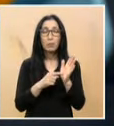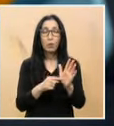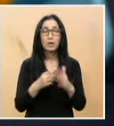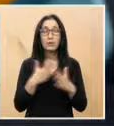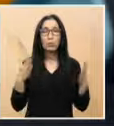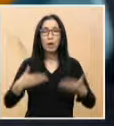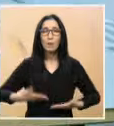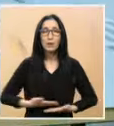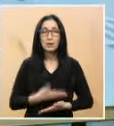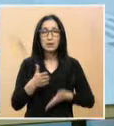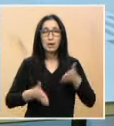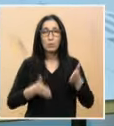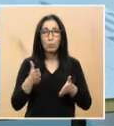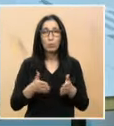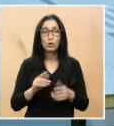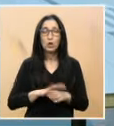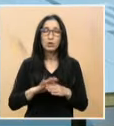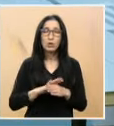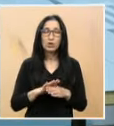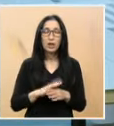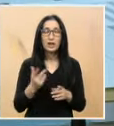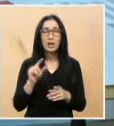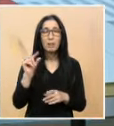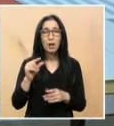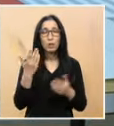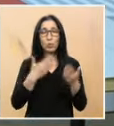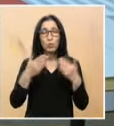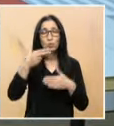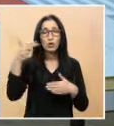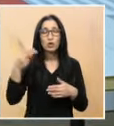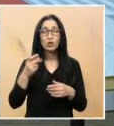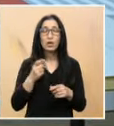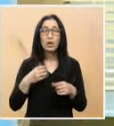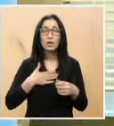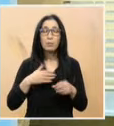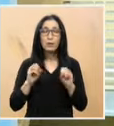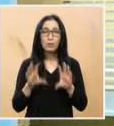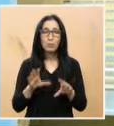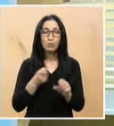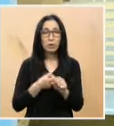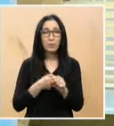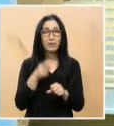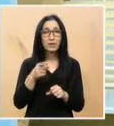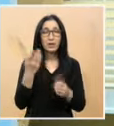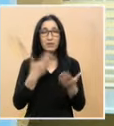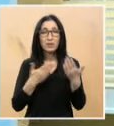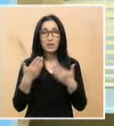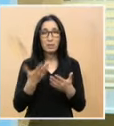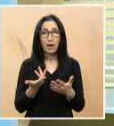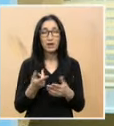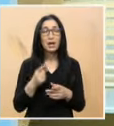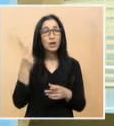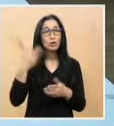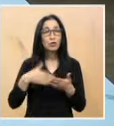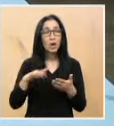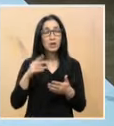Децата показват голям интерес към роботиката, но за съжаление малко училища имат възможност да провеждат такива занимания. Ето защо част